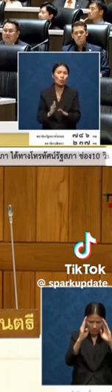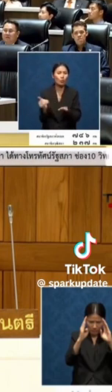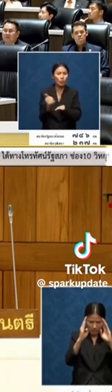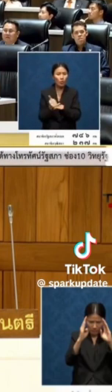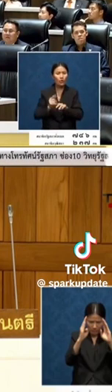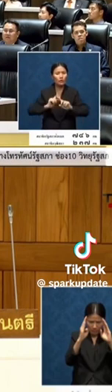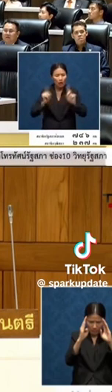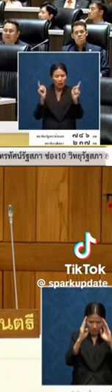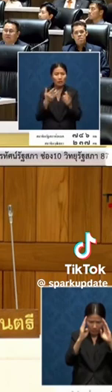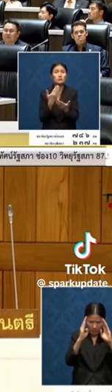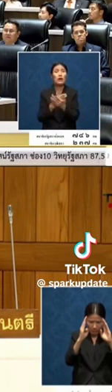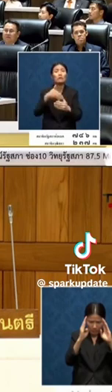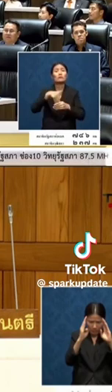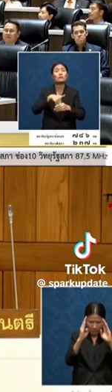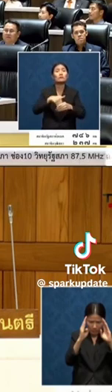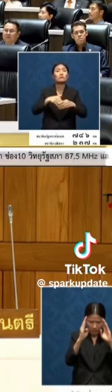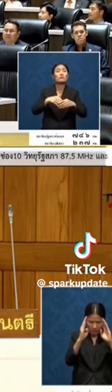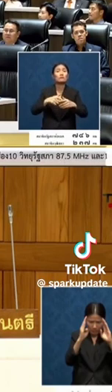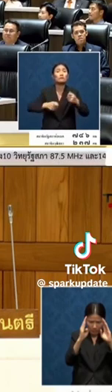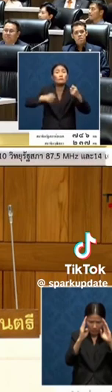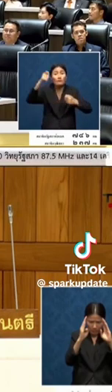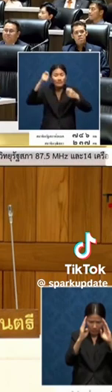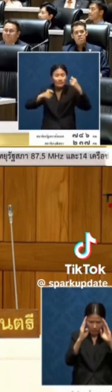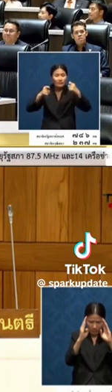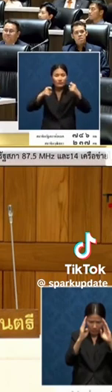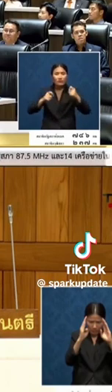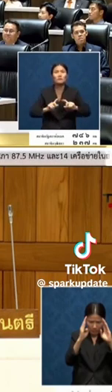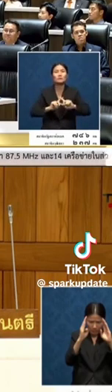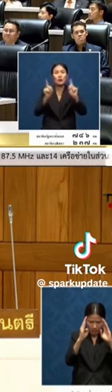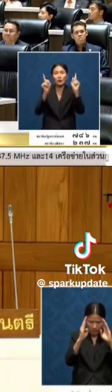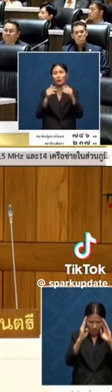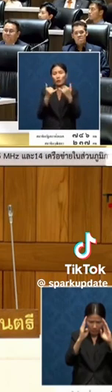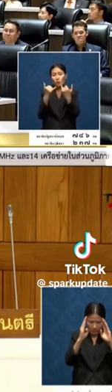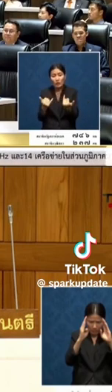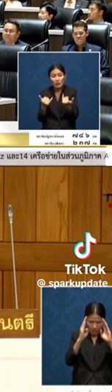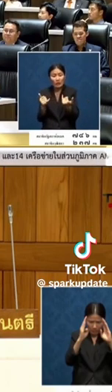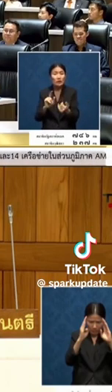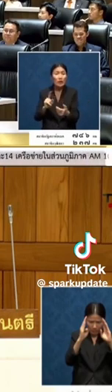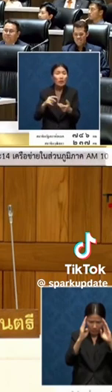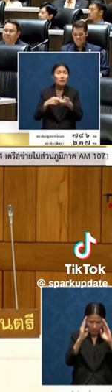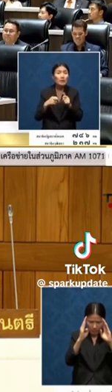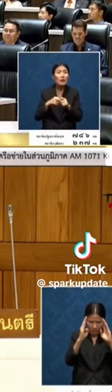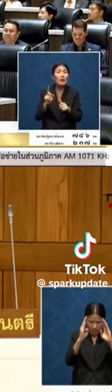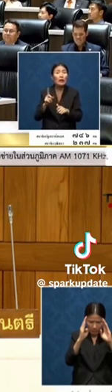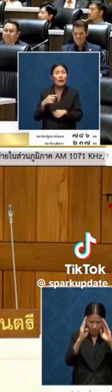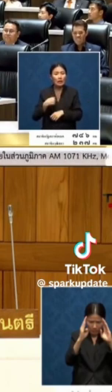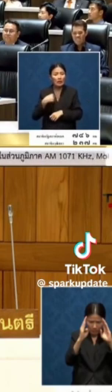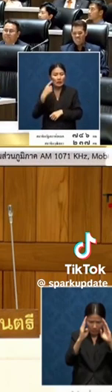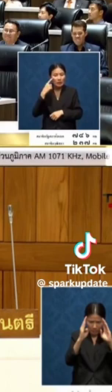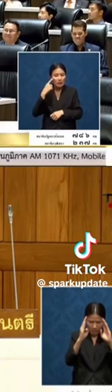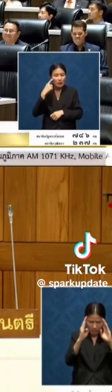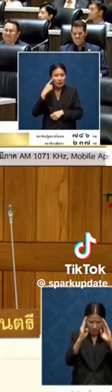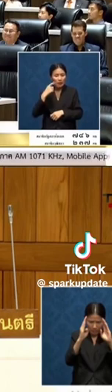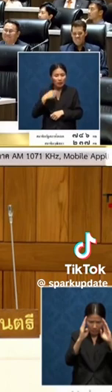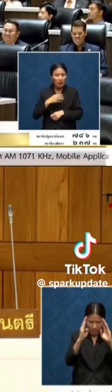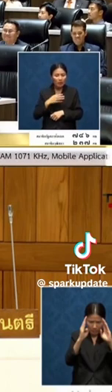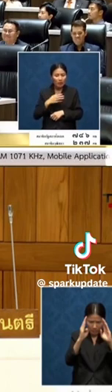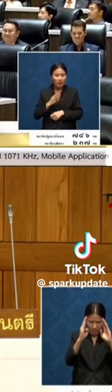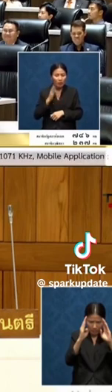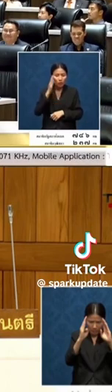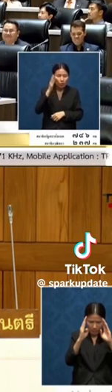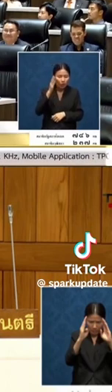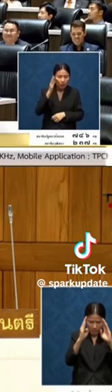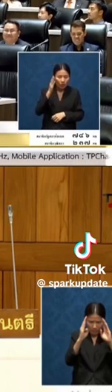ยคราวนี้ก็จะเกิดอาการกลับตัวก็ไม่ได้จะเดินต่อไปก็ไปไม่ถึงท่านจะ